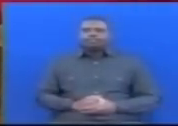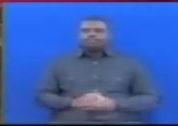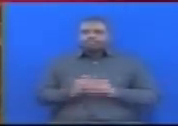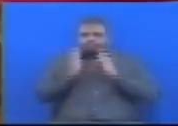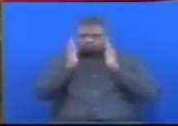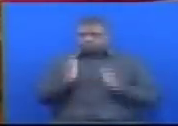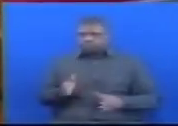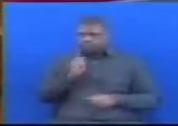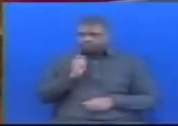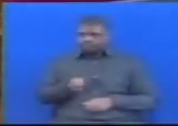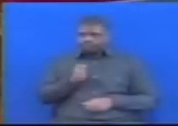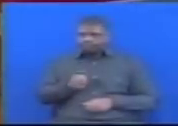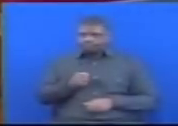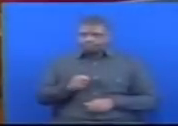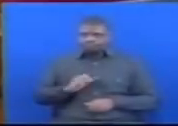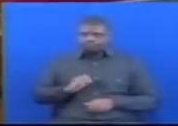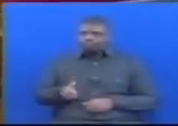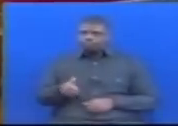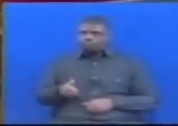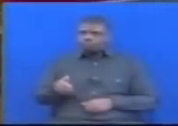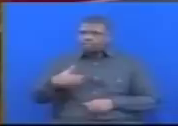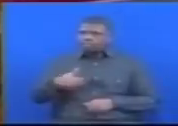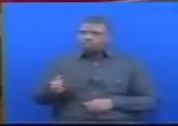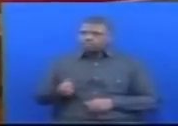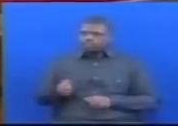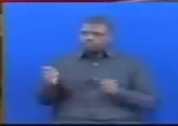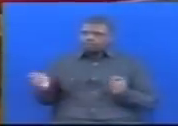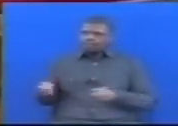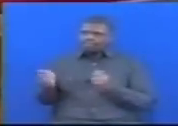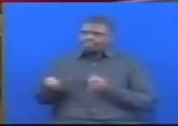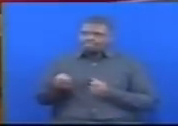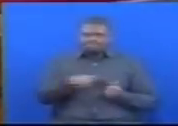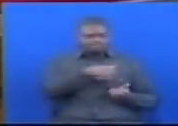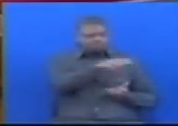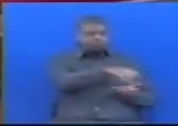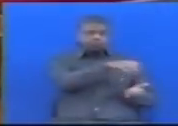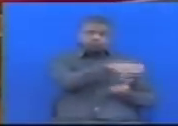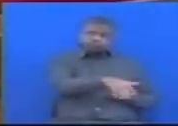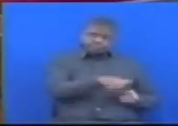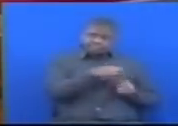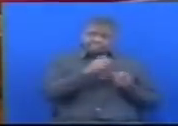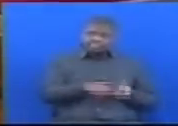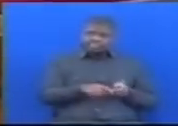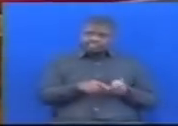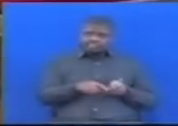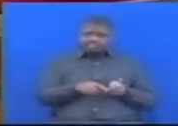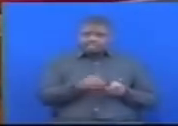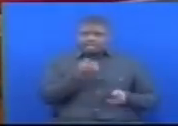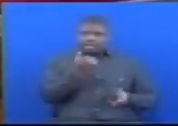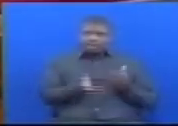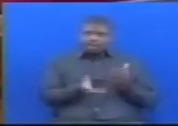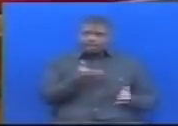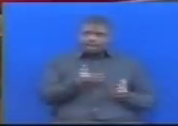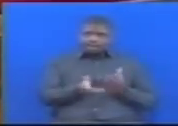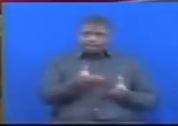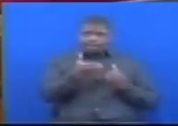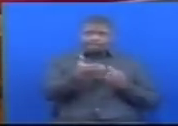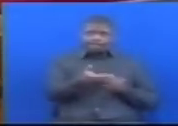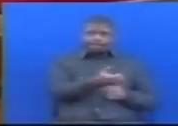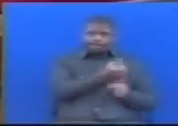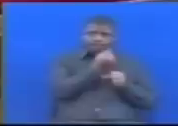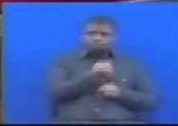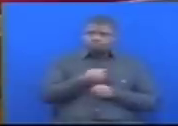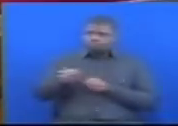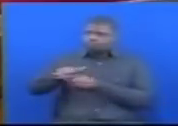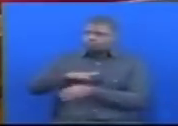Mheshimiwa Spika, kwa niaba ya Mheshimiwa Waziri wa Mifugo na Uvuvi, napenda kuwasilisha randama ya makadirio ya mapato na